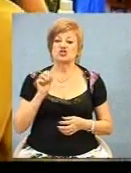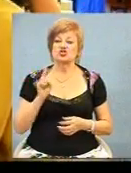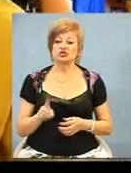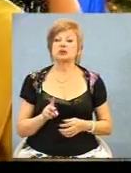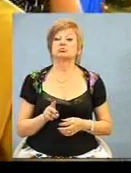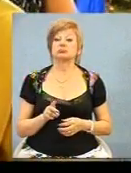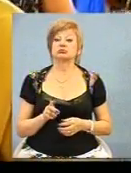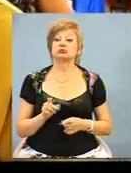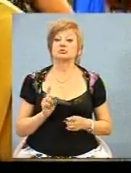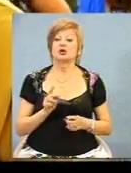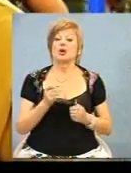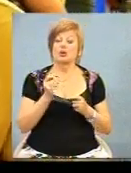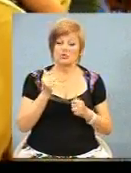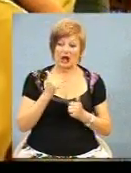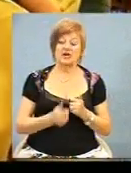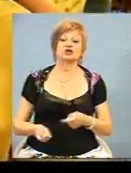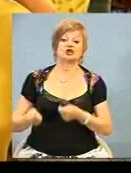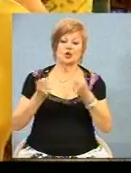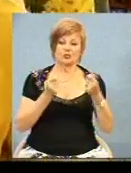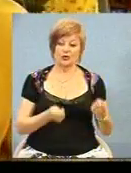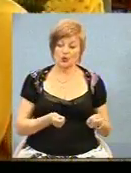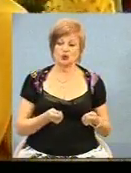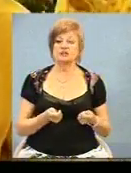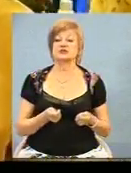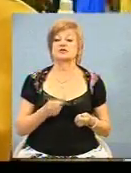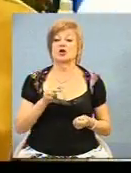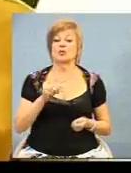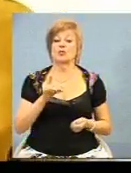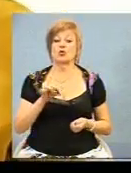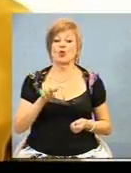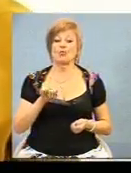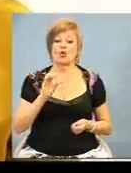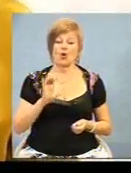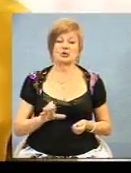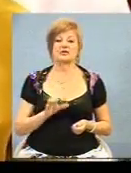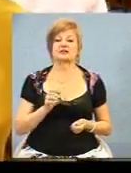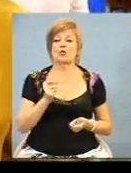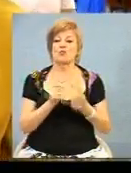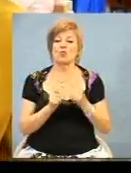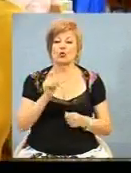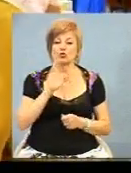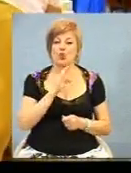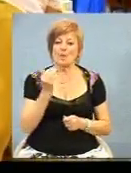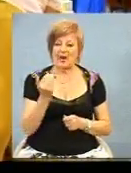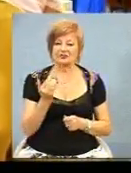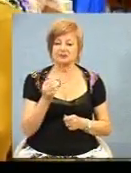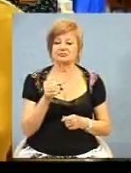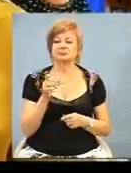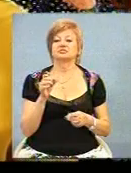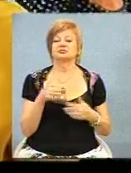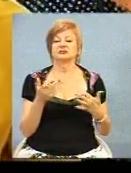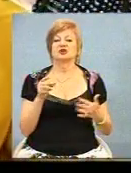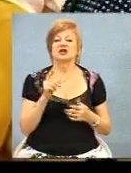кожен із них, крім меду, привіз квітковий пилок, прополіс, маточне молочко є, свічки